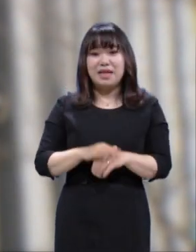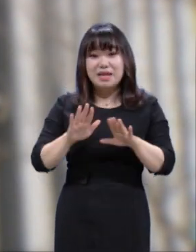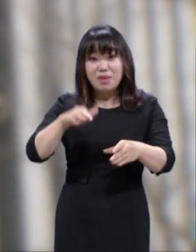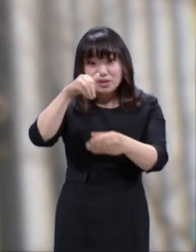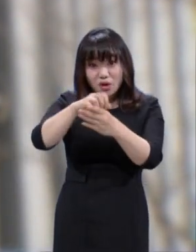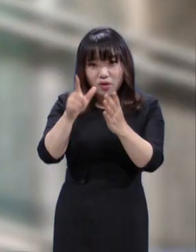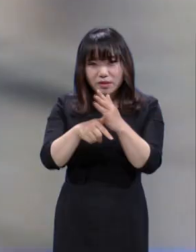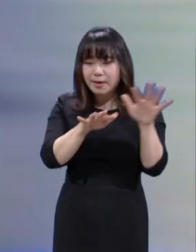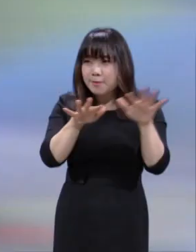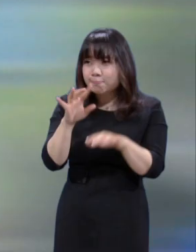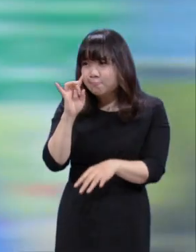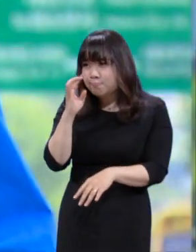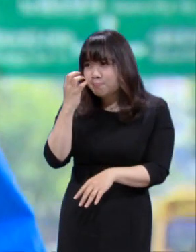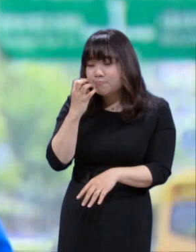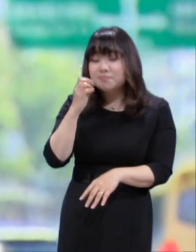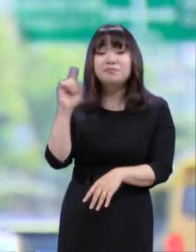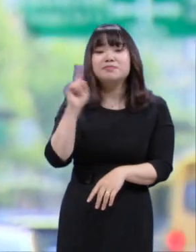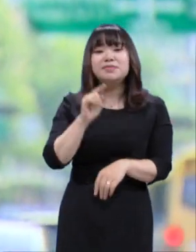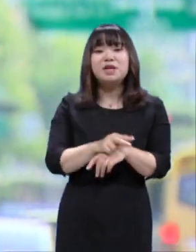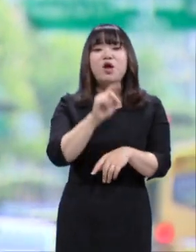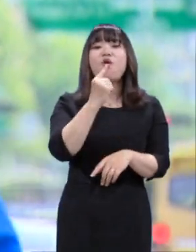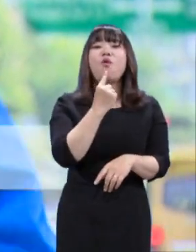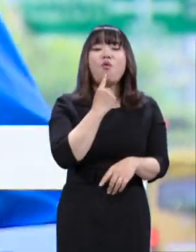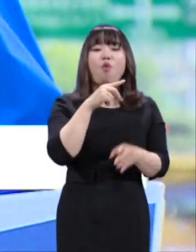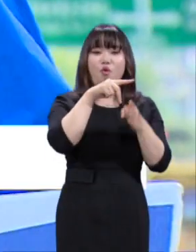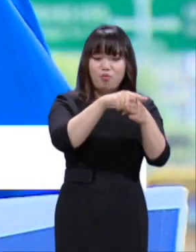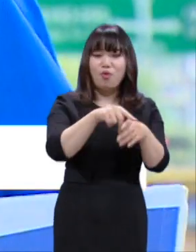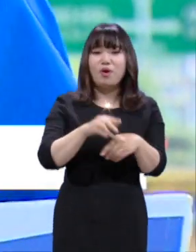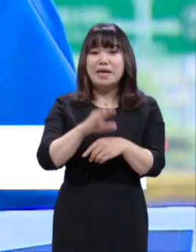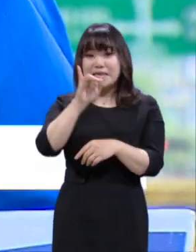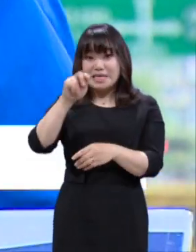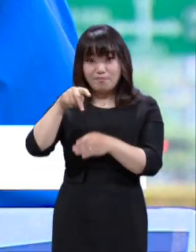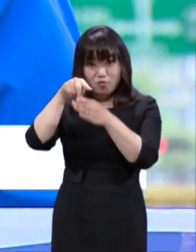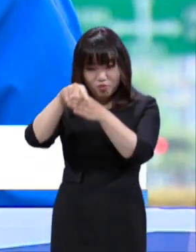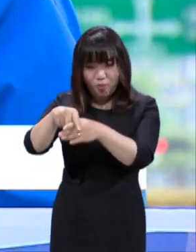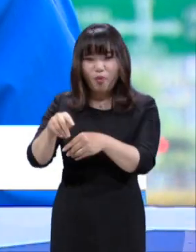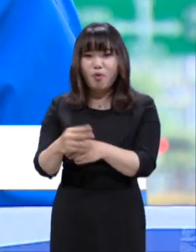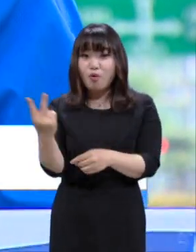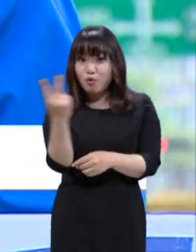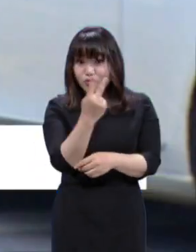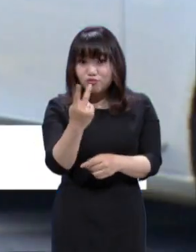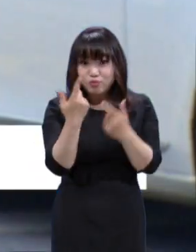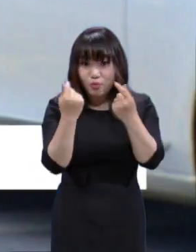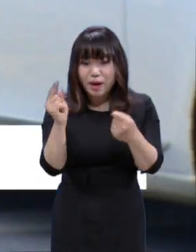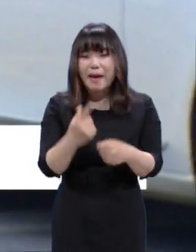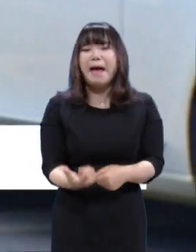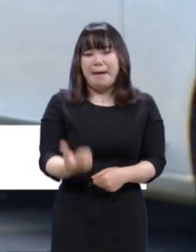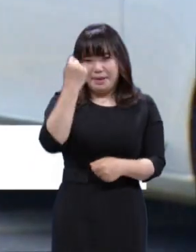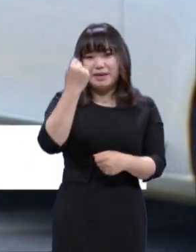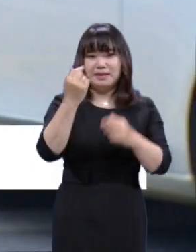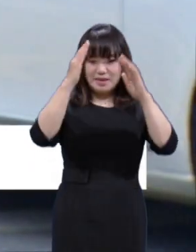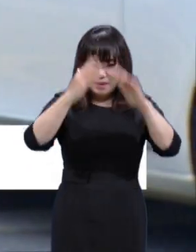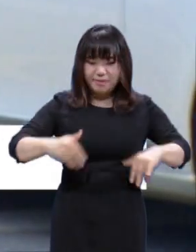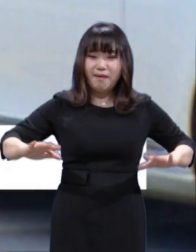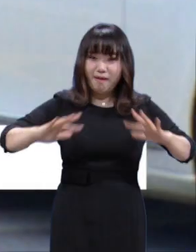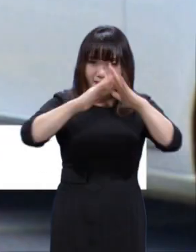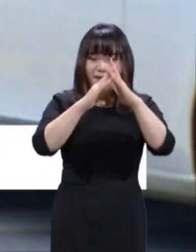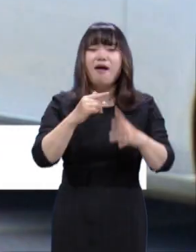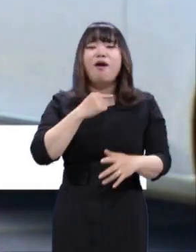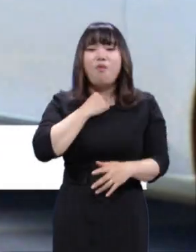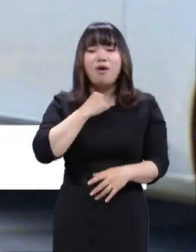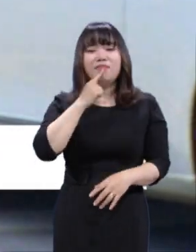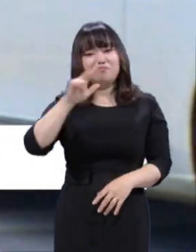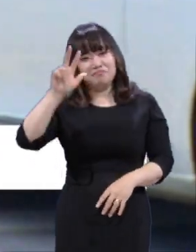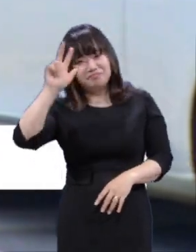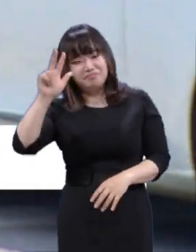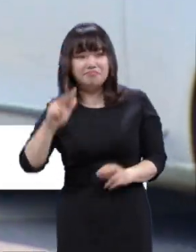역시 마찬가지입니다. 더불어민주당 오승록, 국민의힘 임재혁 두 후보 모두 빠르고 신속한 재개발 재건축을